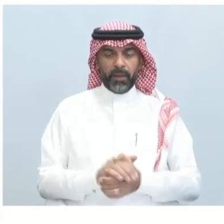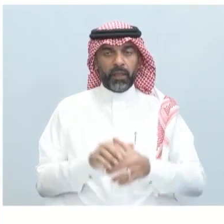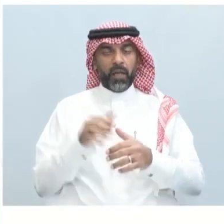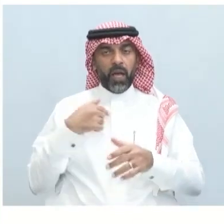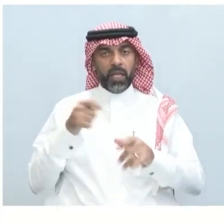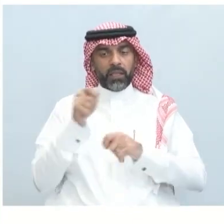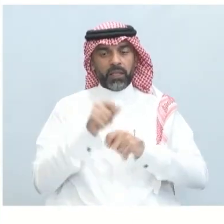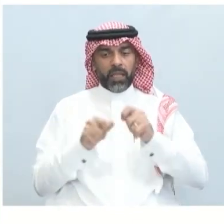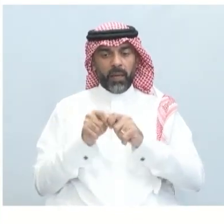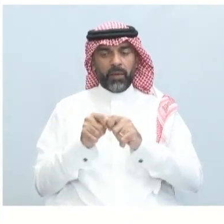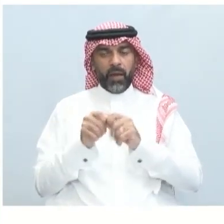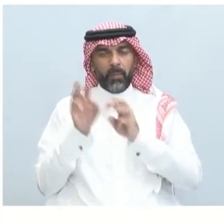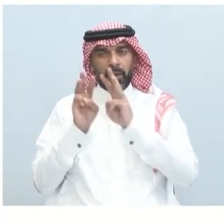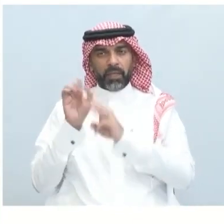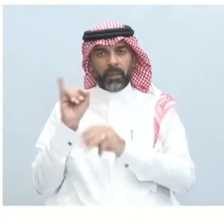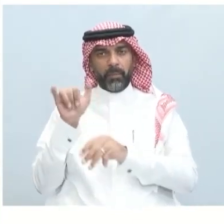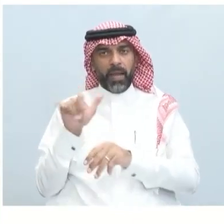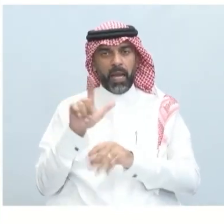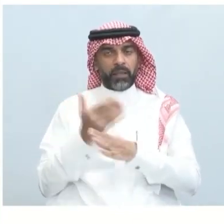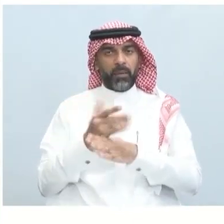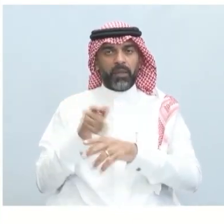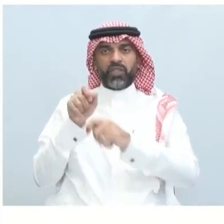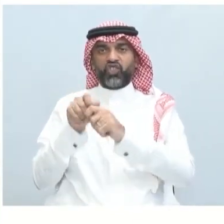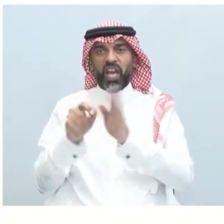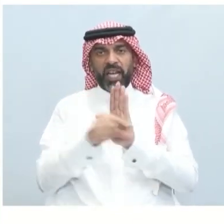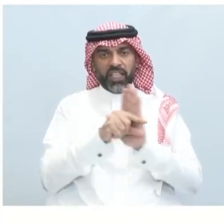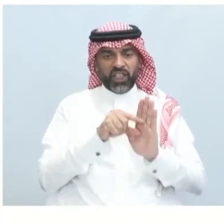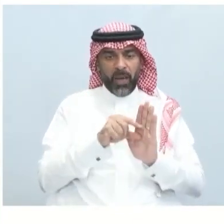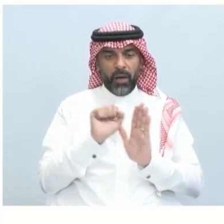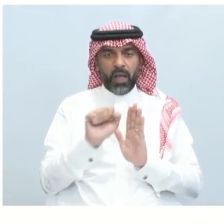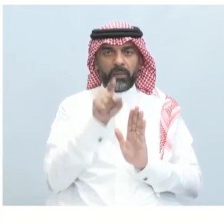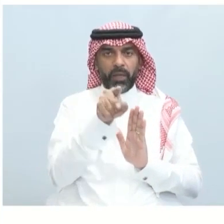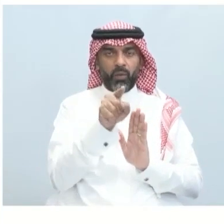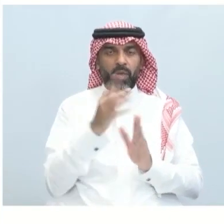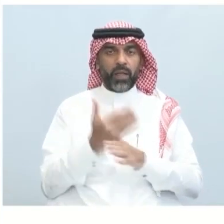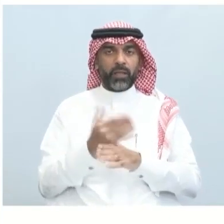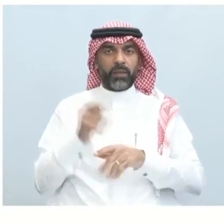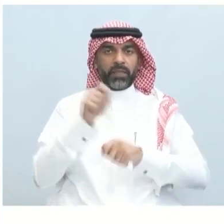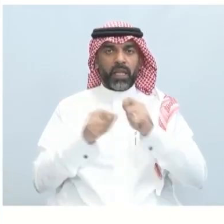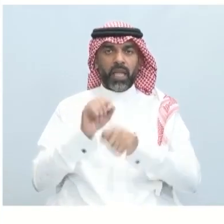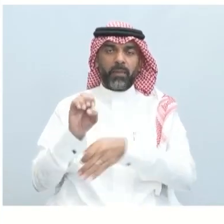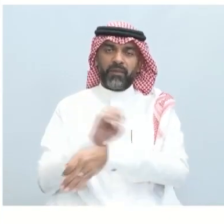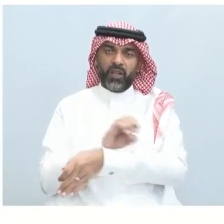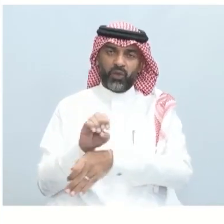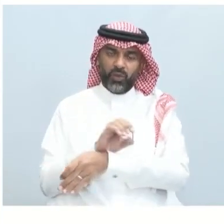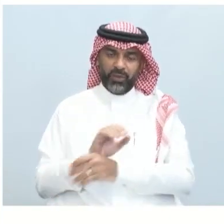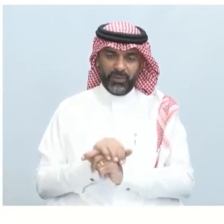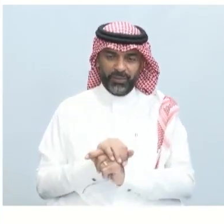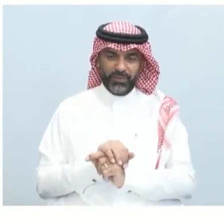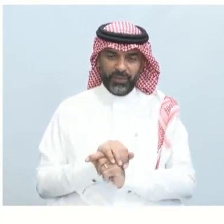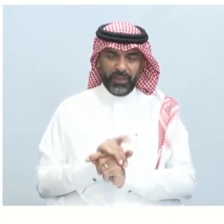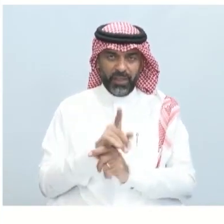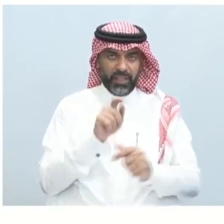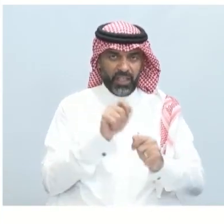استخدمنا منصة ميلتشيمب من أجل إنشاء حساب خاص بك وذلك لاستخدامه عبر البريد الإلكتروني.